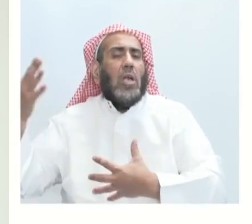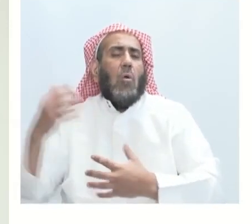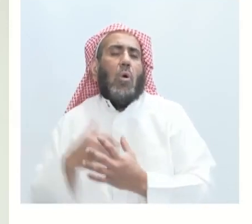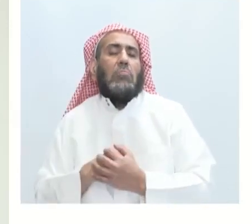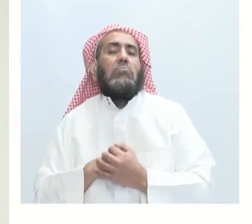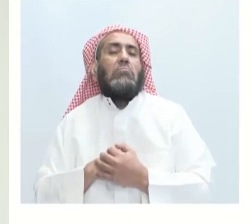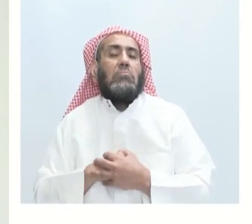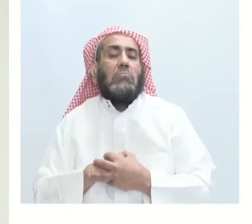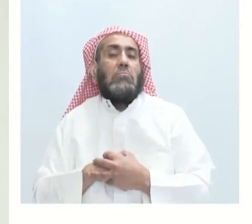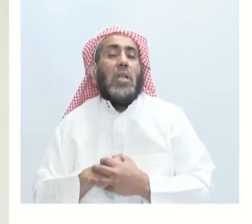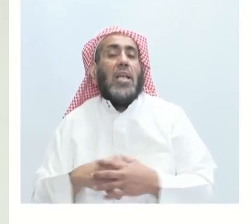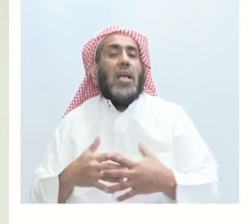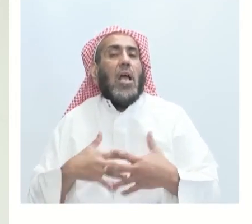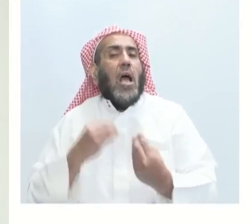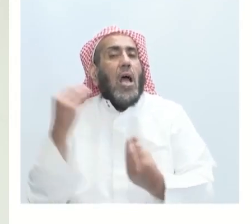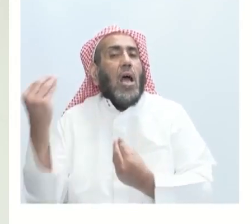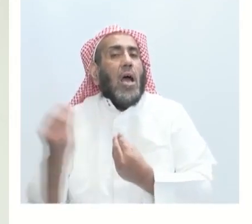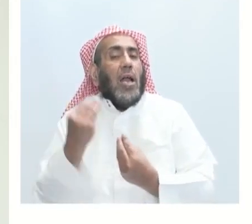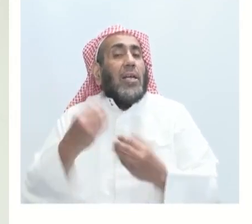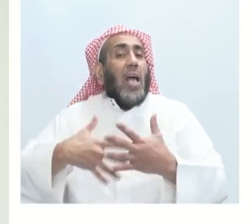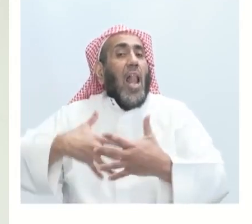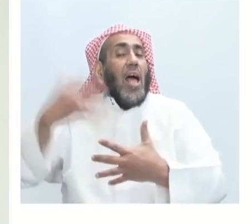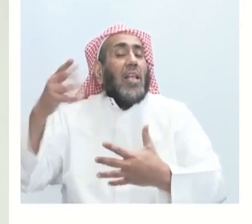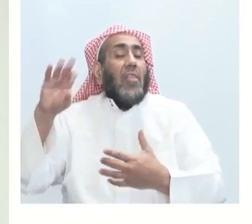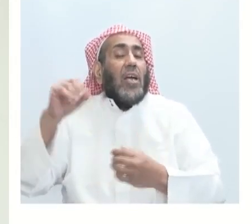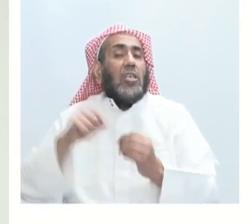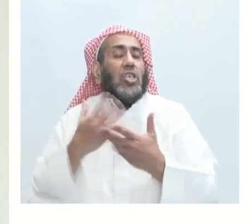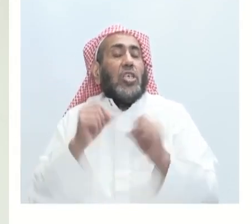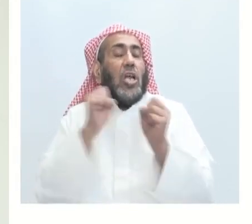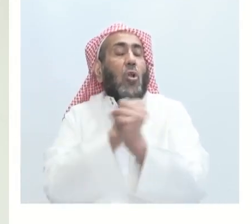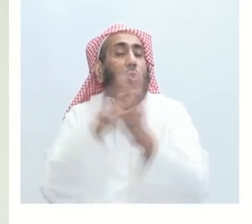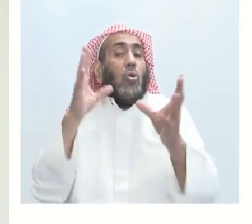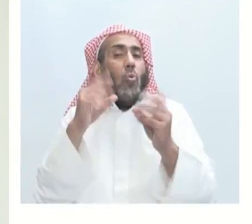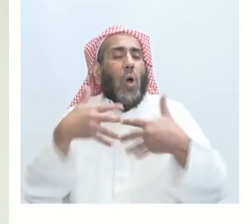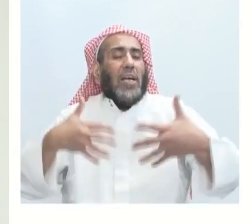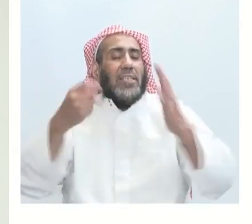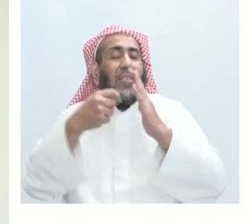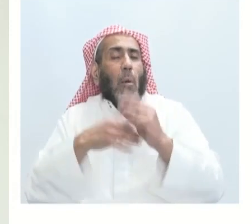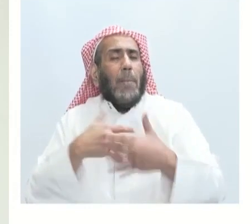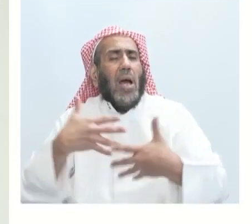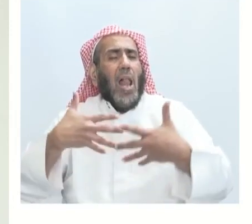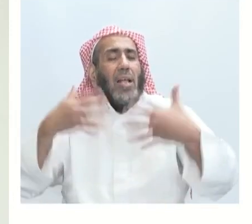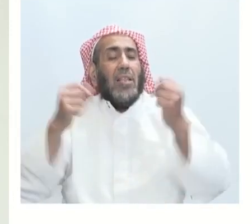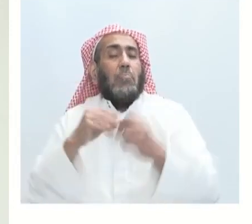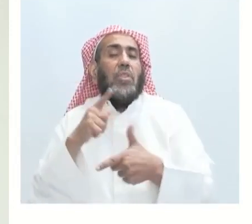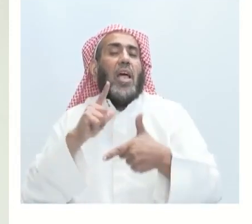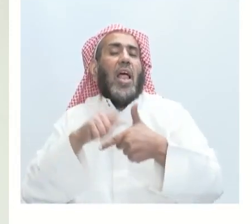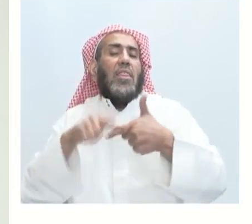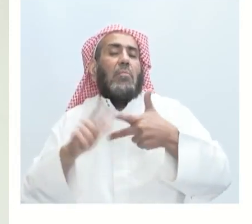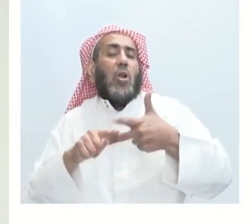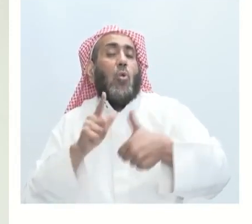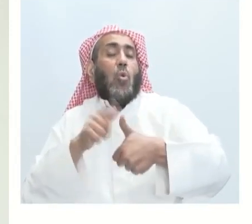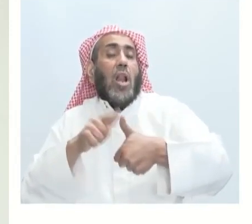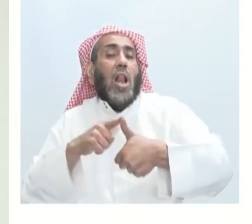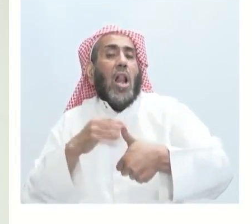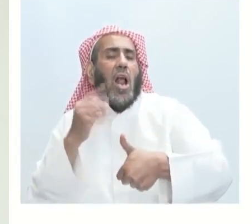الشكوى حركه الحداثه الشعر الحر وقصيده النثر مراحل حداثه مرت الحداثه بثلاث مراحل المرحله